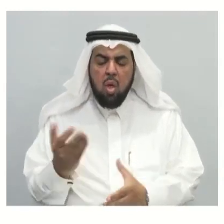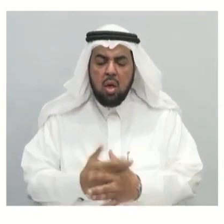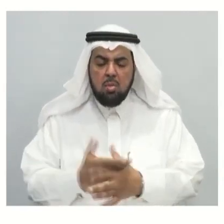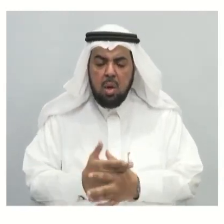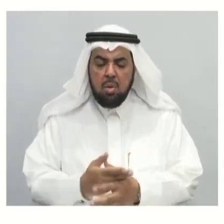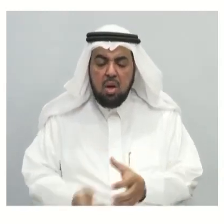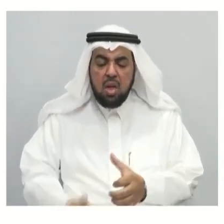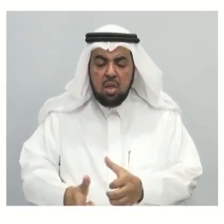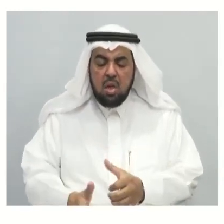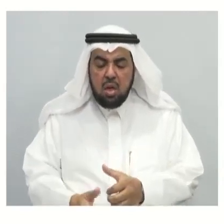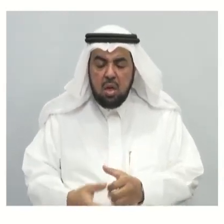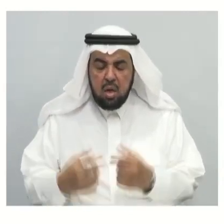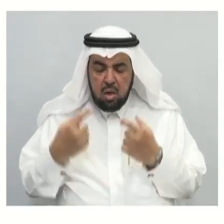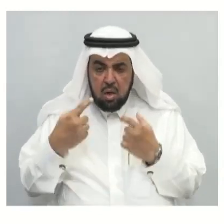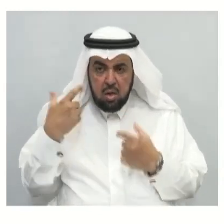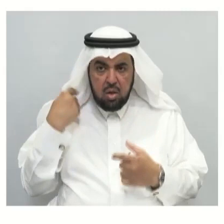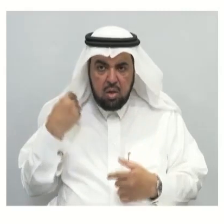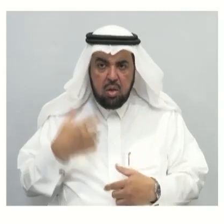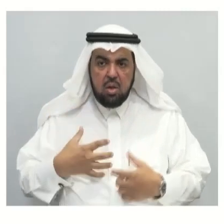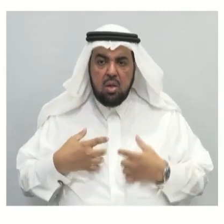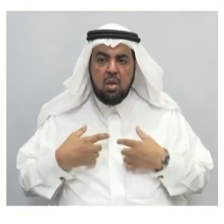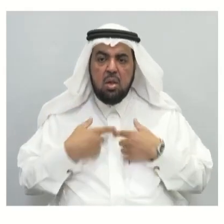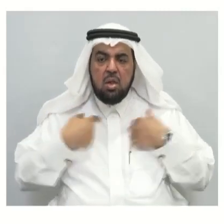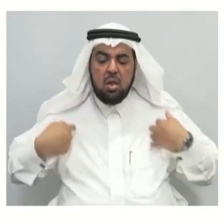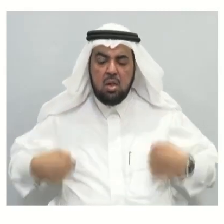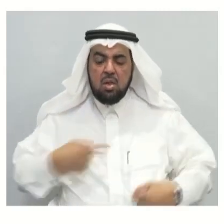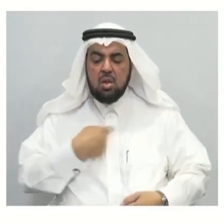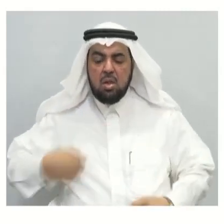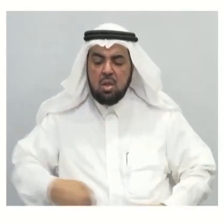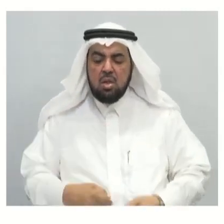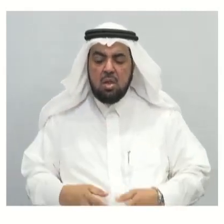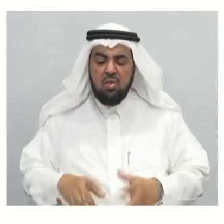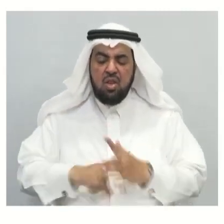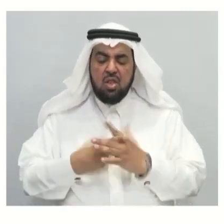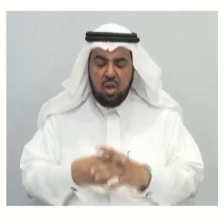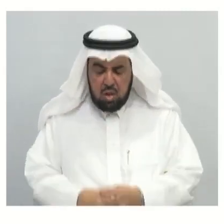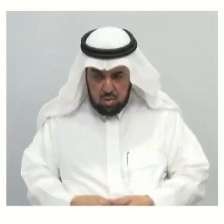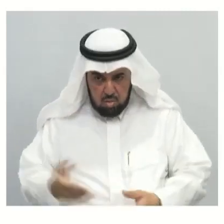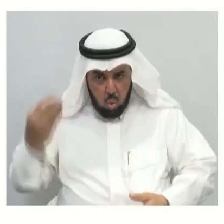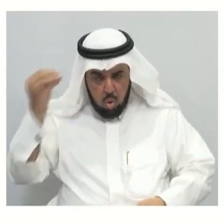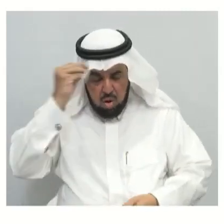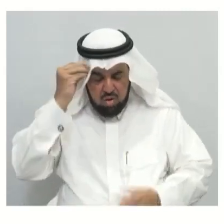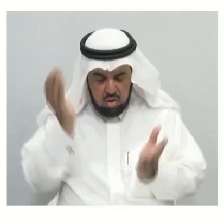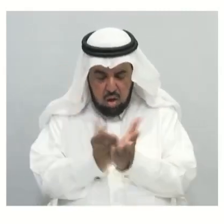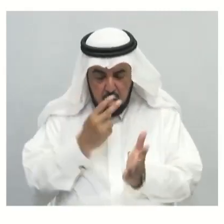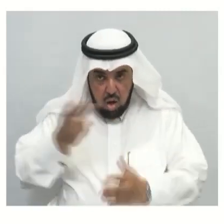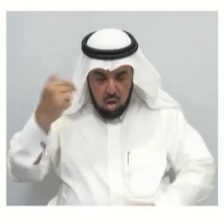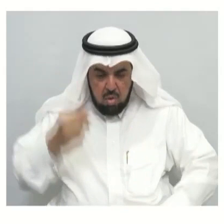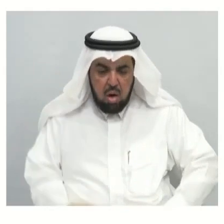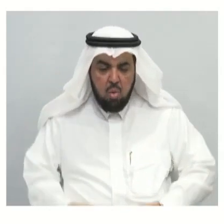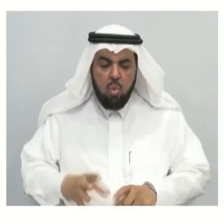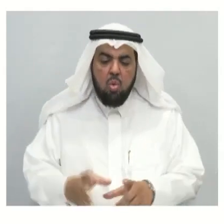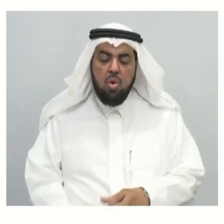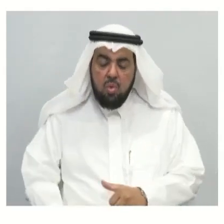اسباب نجاح الصين صناعيا من خلال معرفتنا ودراستنا السابقه للصين اتضح